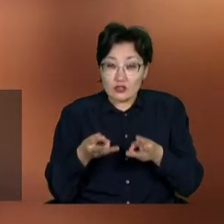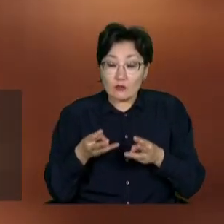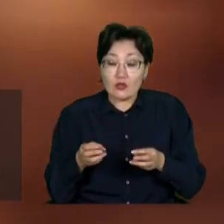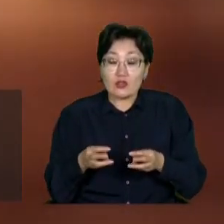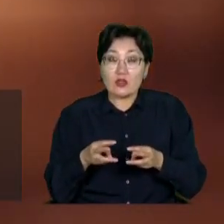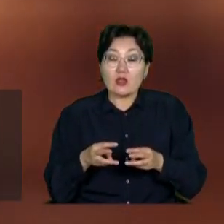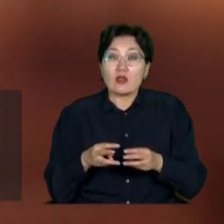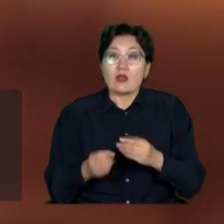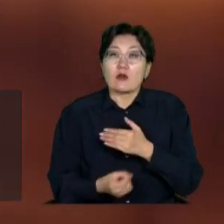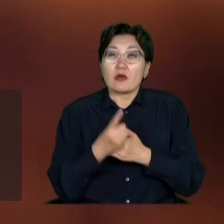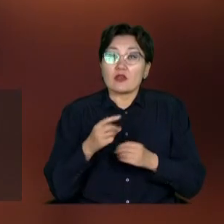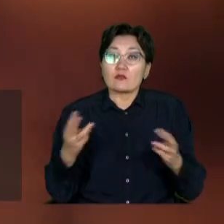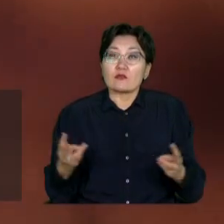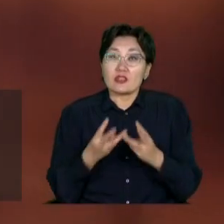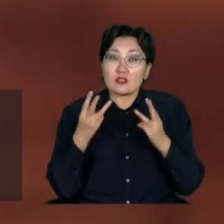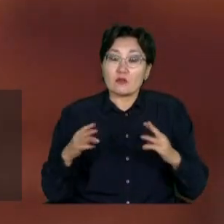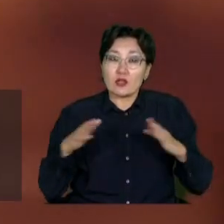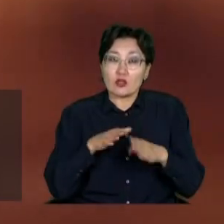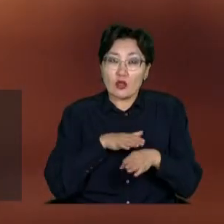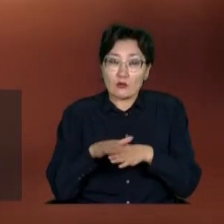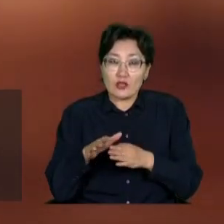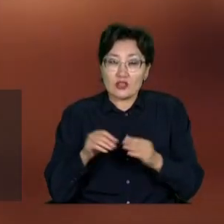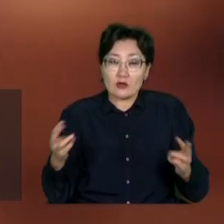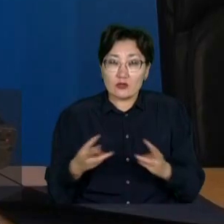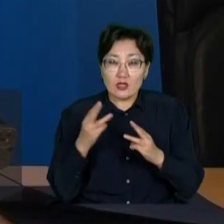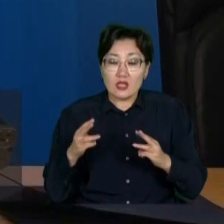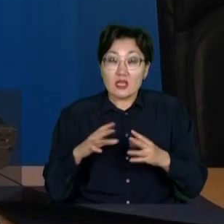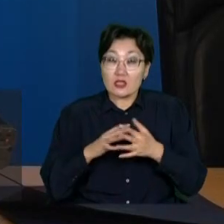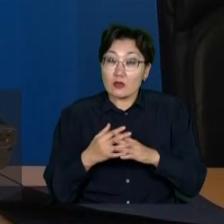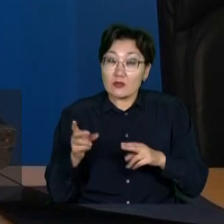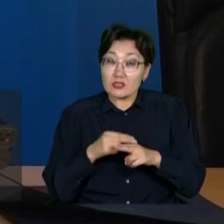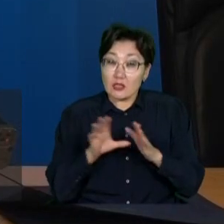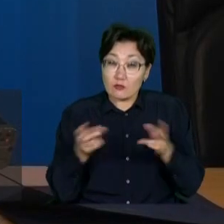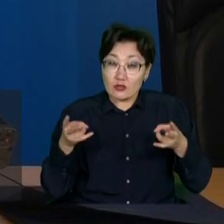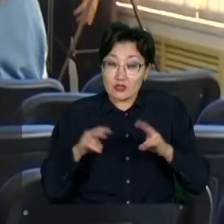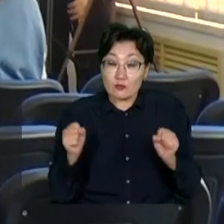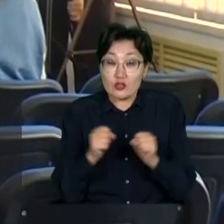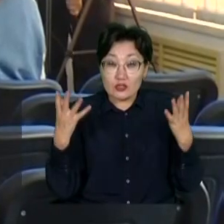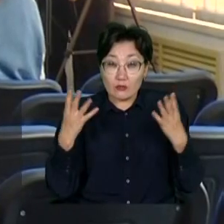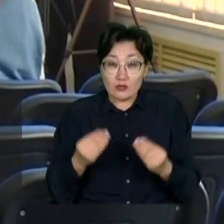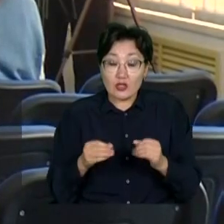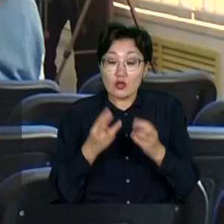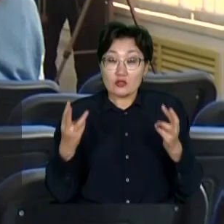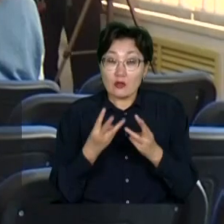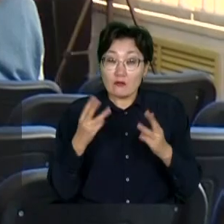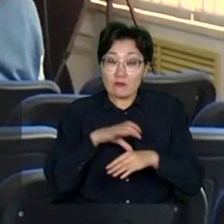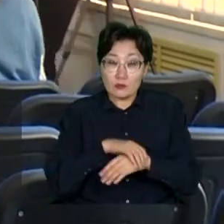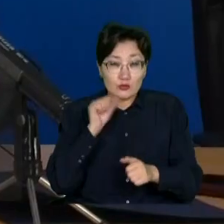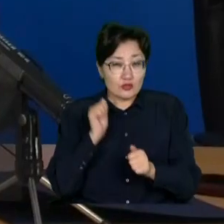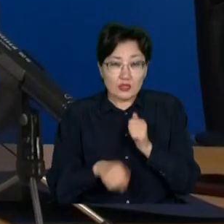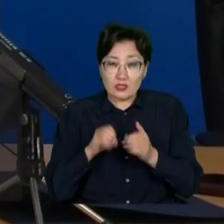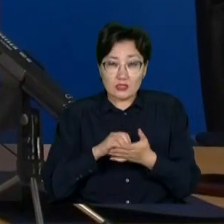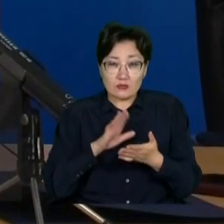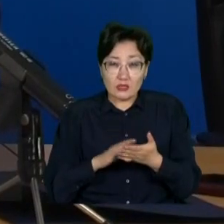от мекемені түгел шарпыған. Нәтижесінде елді мекен жарықсыз қалды. Төтеншеліктер аязды күндері өрт жағдайы көбейгенін айтады.